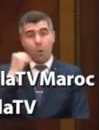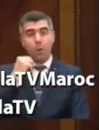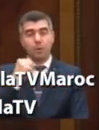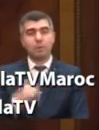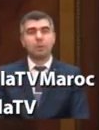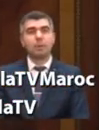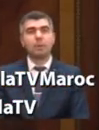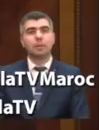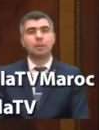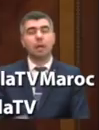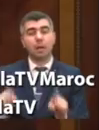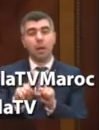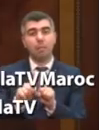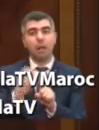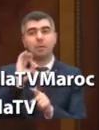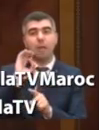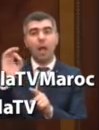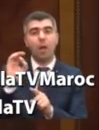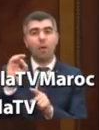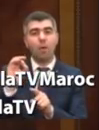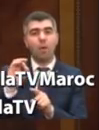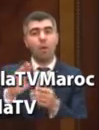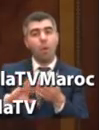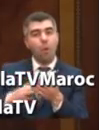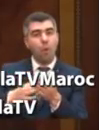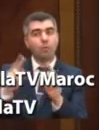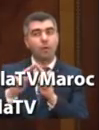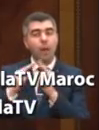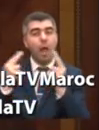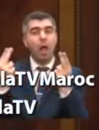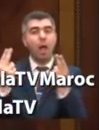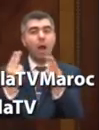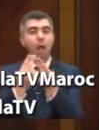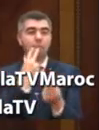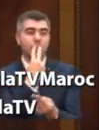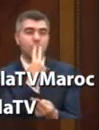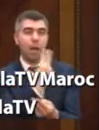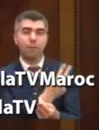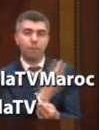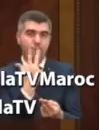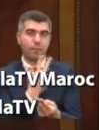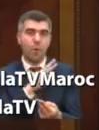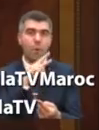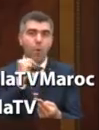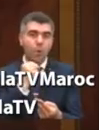تتحمل كل المسؤولية القانونية الدولية حول الانتهاكات التي تمارسها في حق الشعب